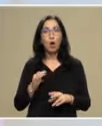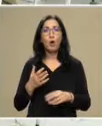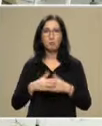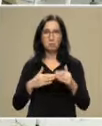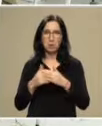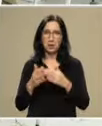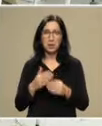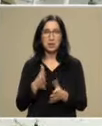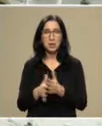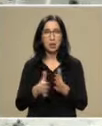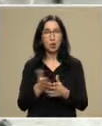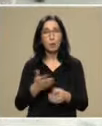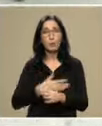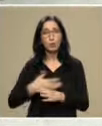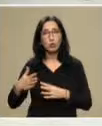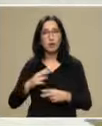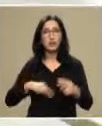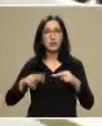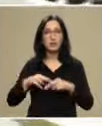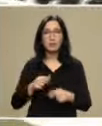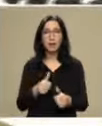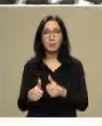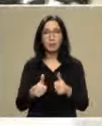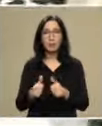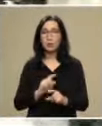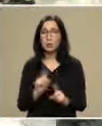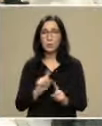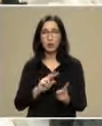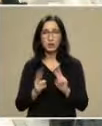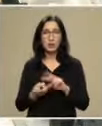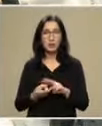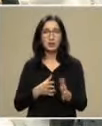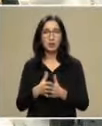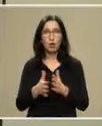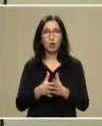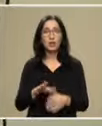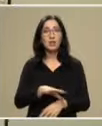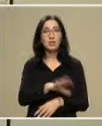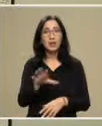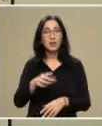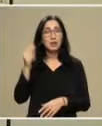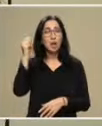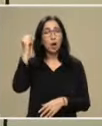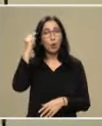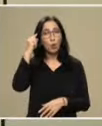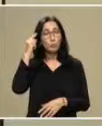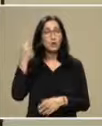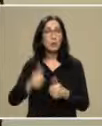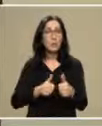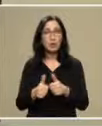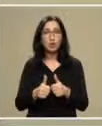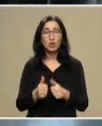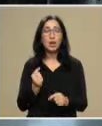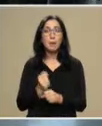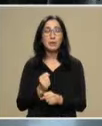кадърни хора продължават да се търсят. Машините не могат да заменят хората. Сферата на умните машини, защитени от безработицата,